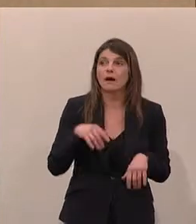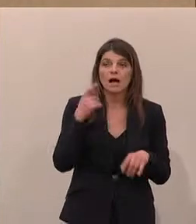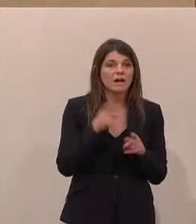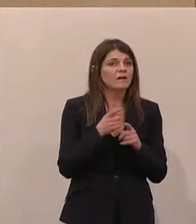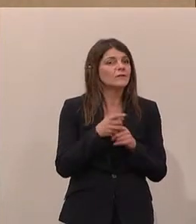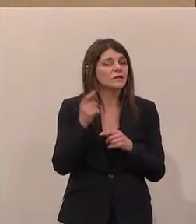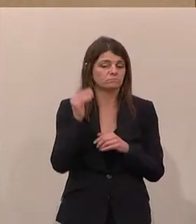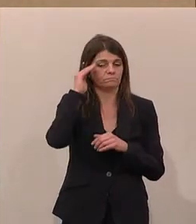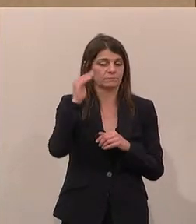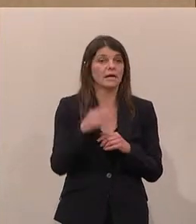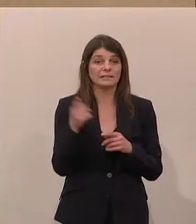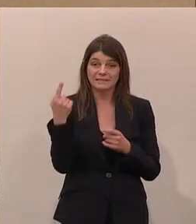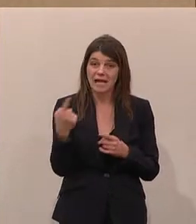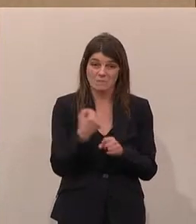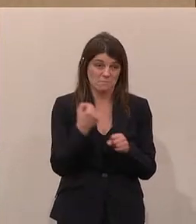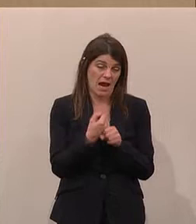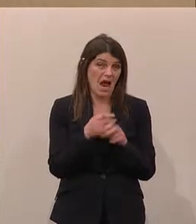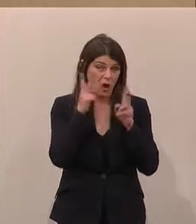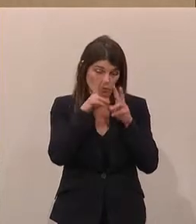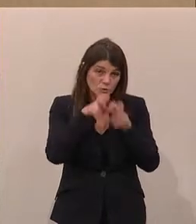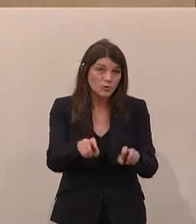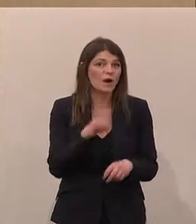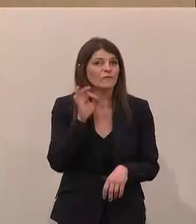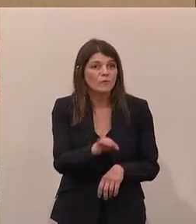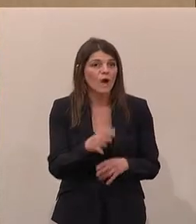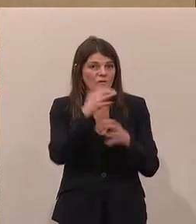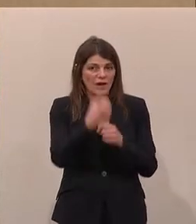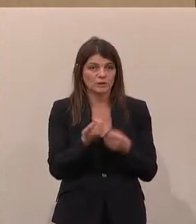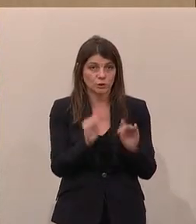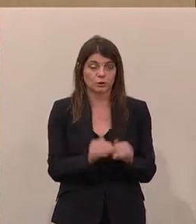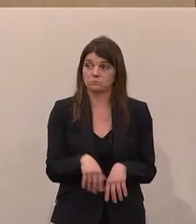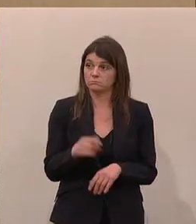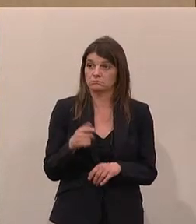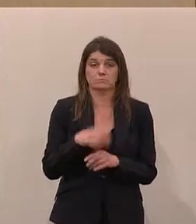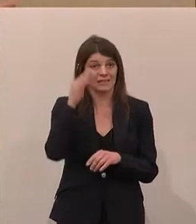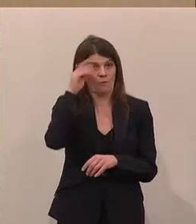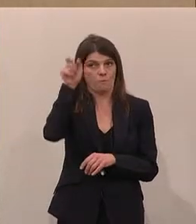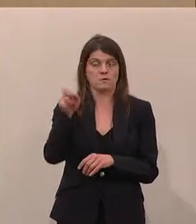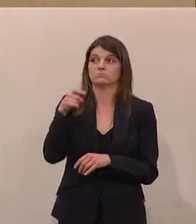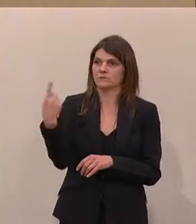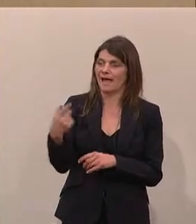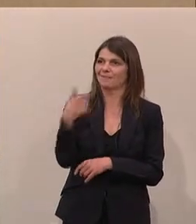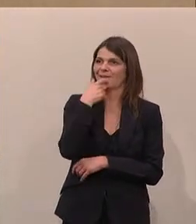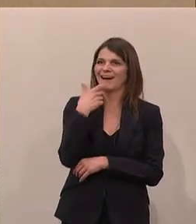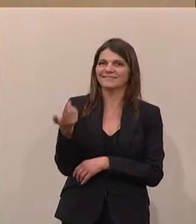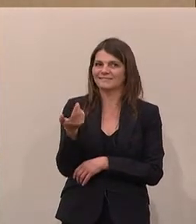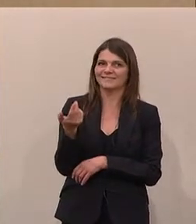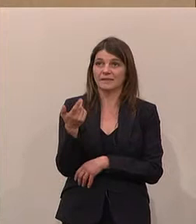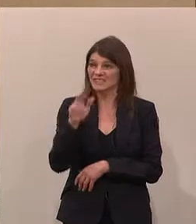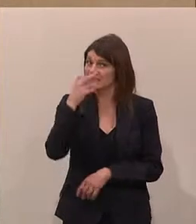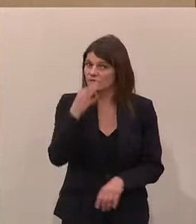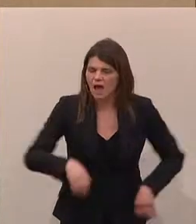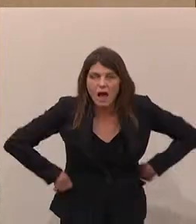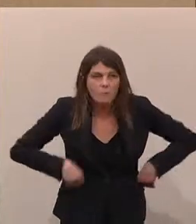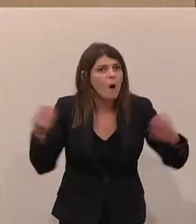eine Hausdurchsuchung durchgeführt wird? Der Oberst Preißler hat mich verständnislos angelacht. Bis zur dritten Frage. Ja,